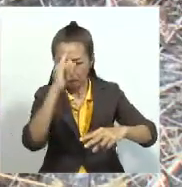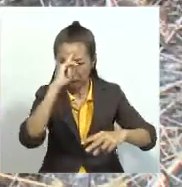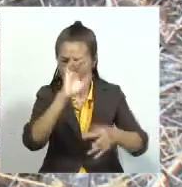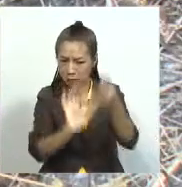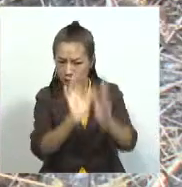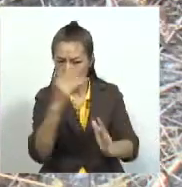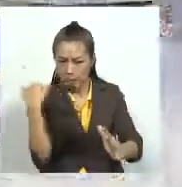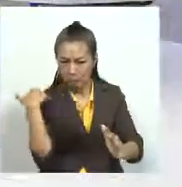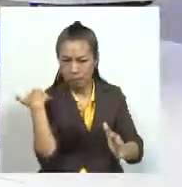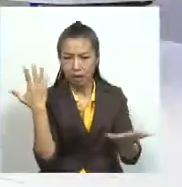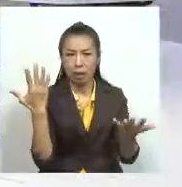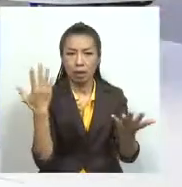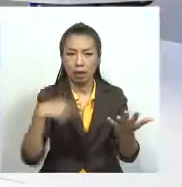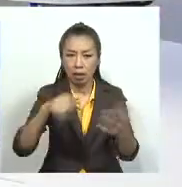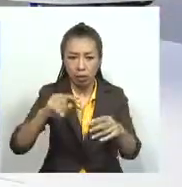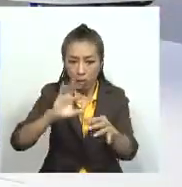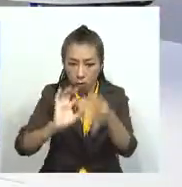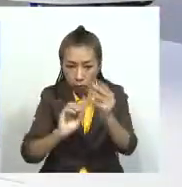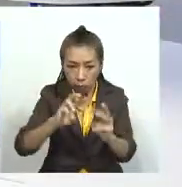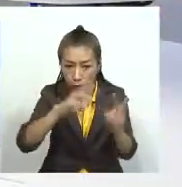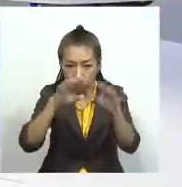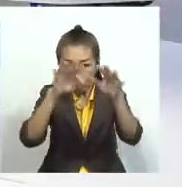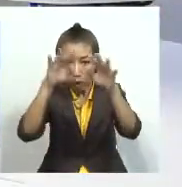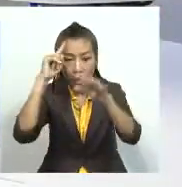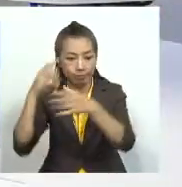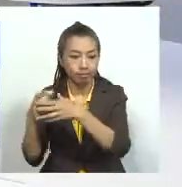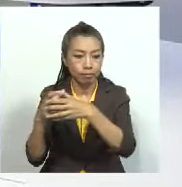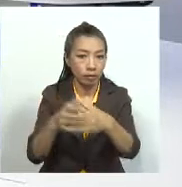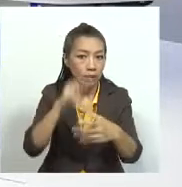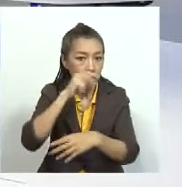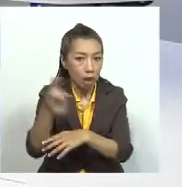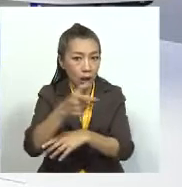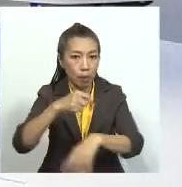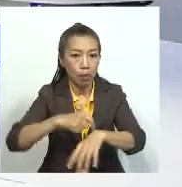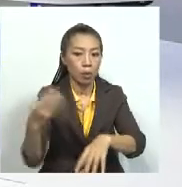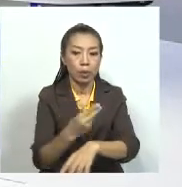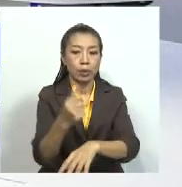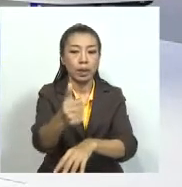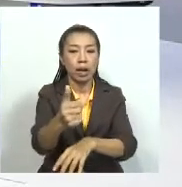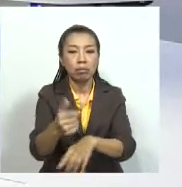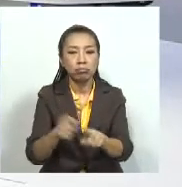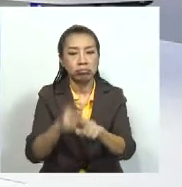ให้เกิดไฟป่าหรือว่ามีกลุ่มควันไฟที่เกิดขึ้นก็จะสามารถเข้ามาดับไฟกันได้ทันท่วงทีค่ะเ